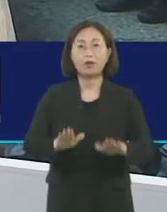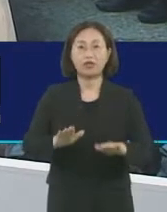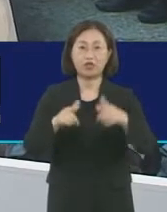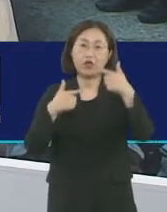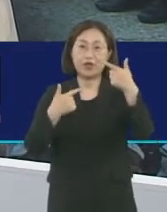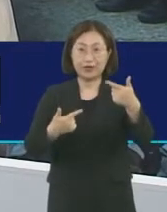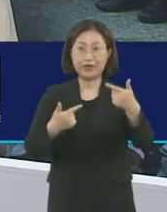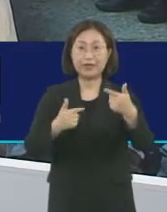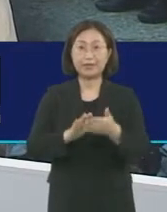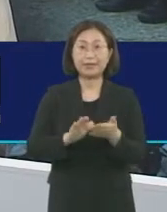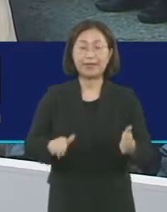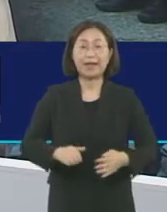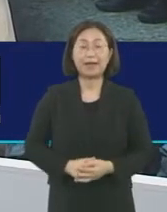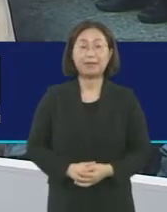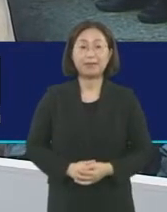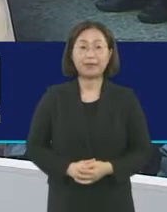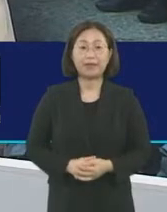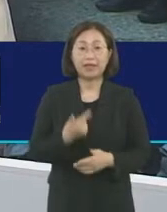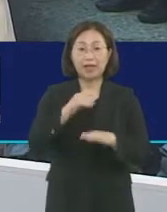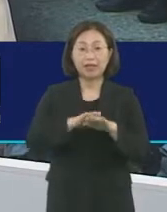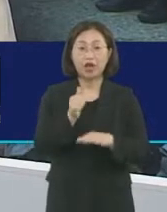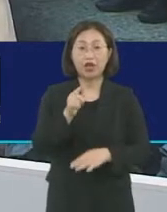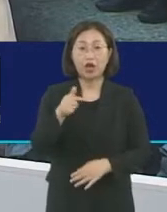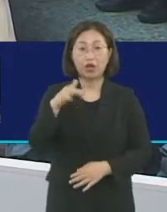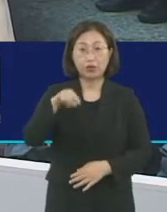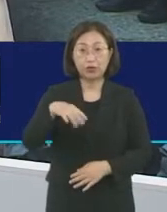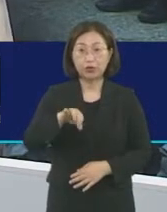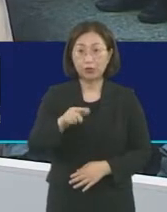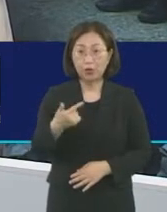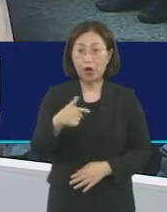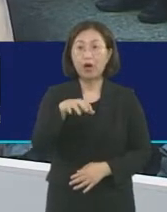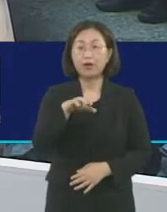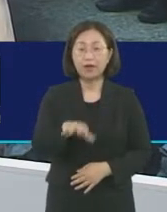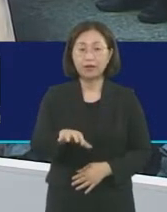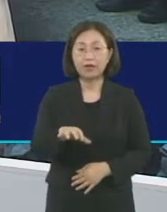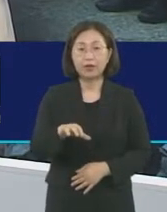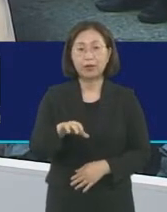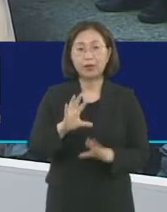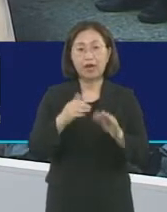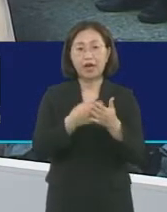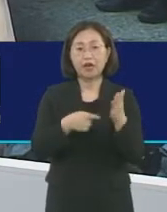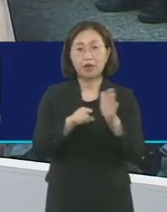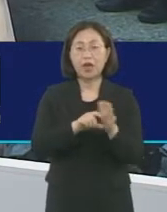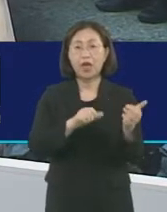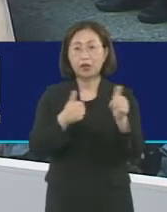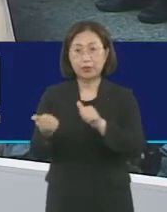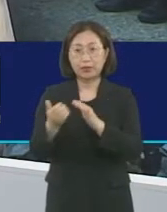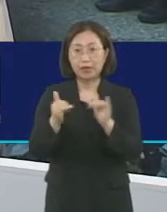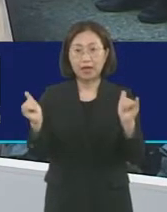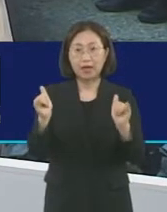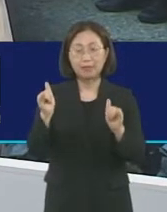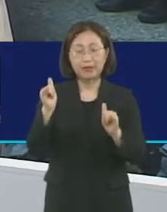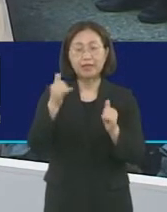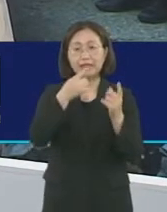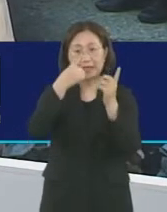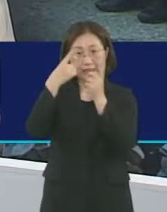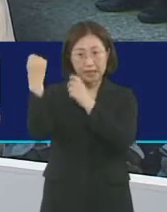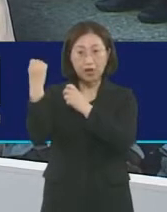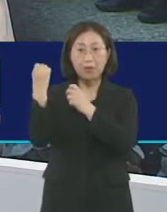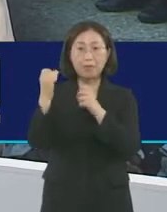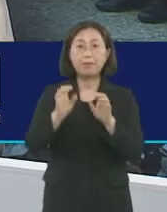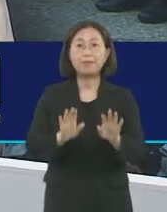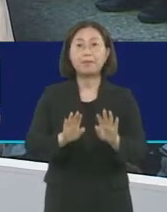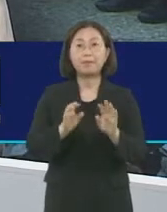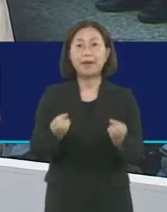현충일입니다. 국립대전현충원에서도 순국선열과 호국영령의 희생을 추모하는 추념식이 열렸는데요. 사회적